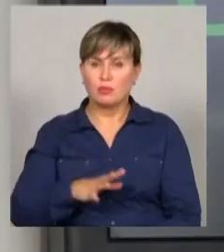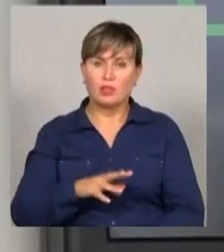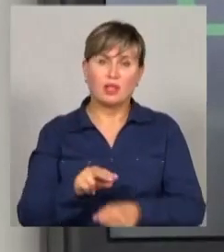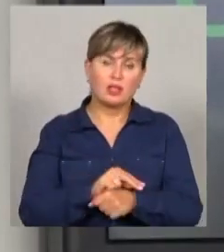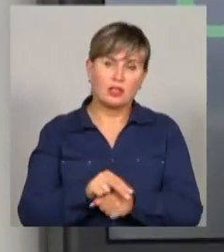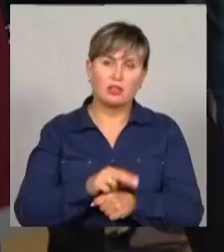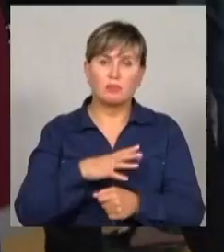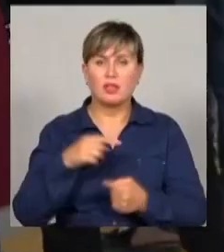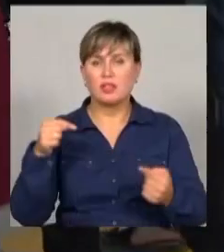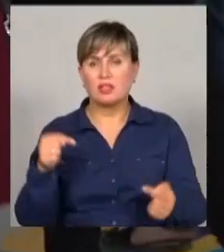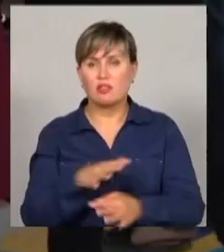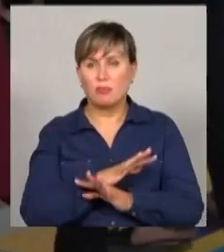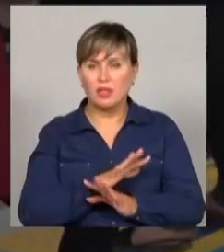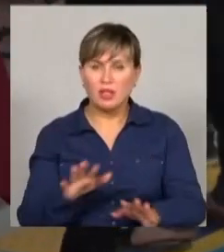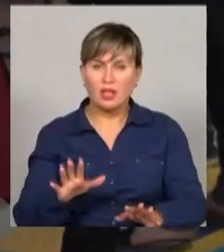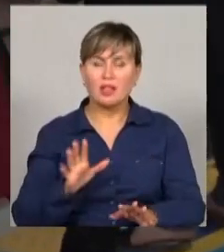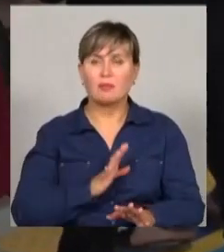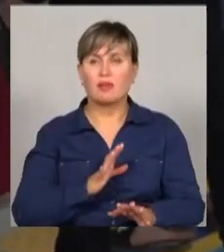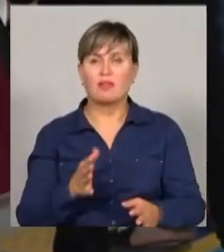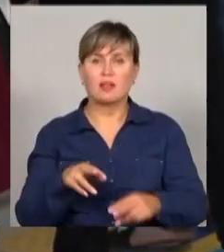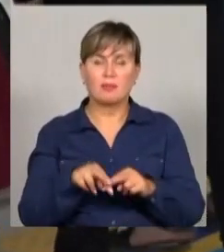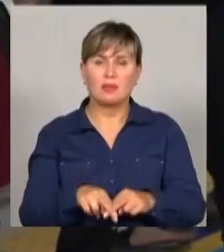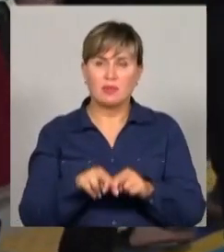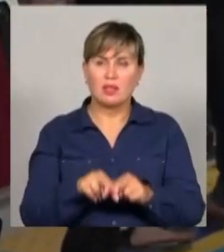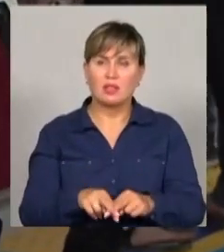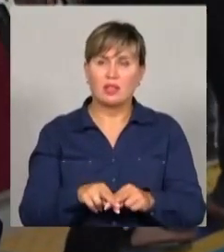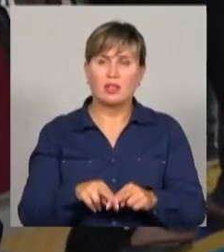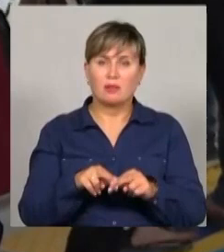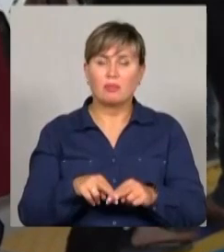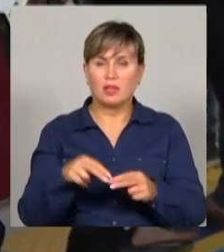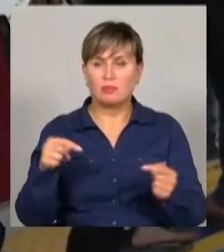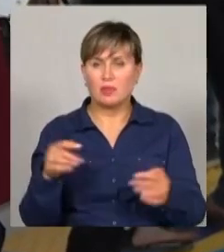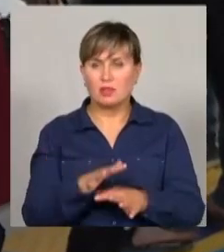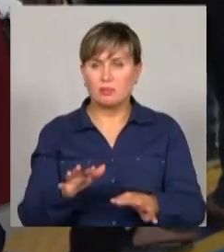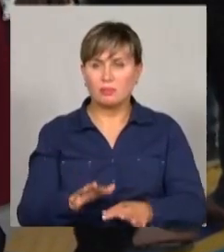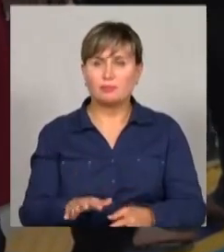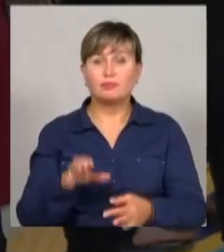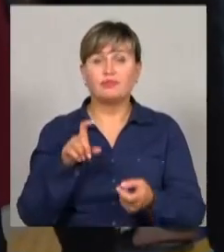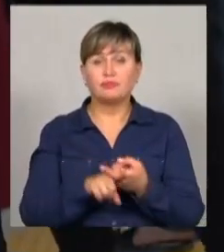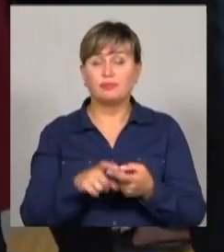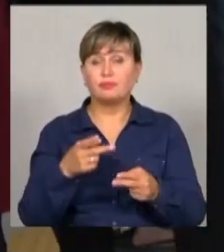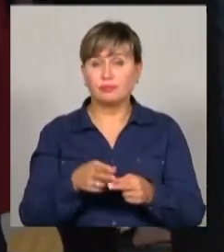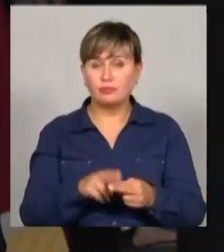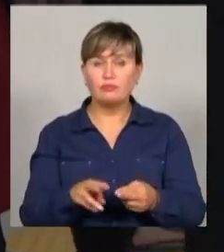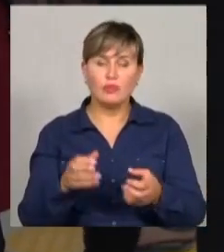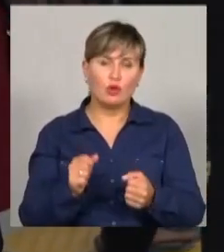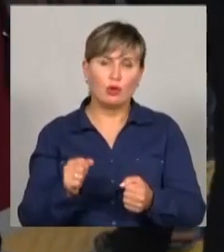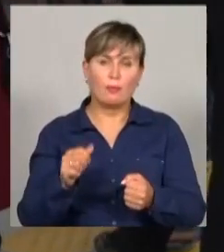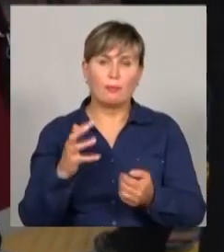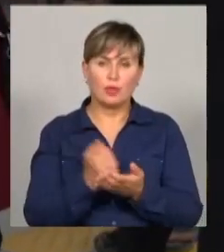идет несовпадение с паспортами данных. Паспортные данные не совпадают. В связи с этим, получается, мы должны